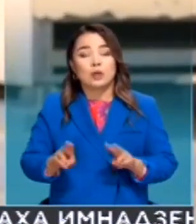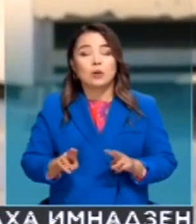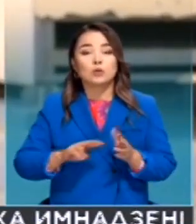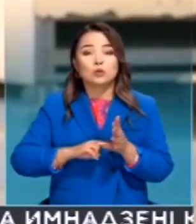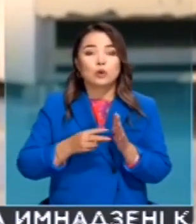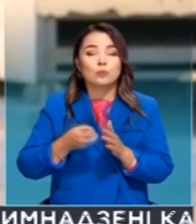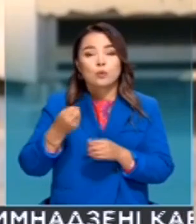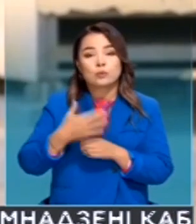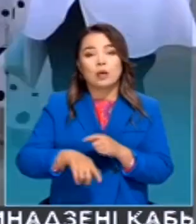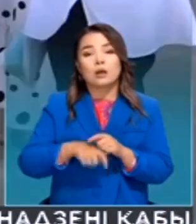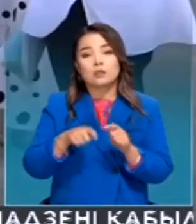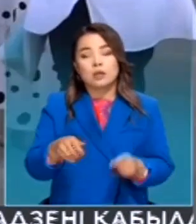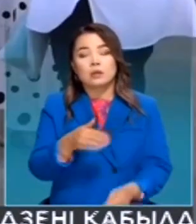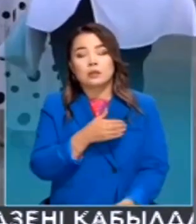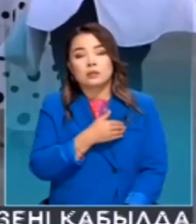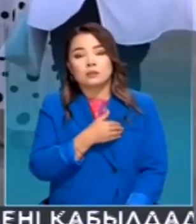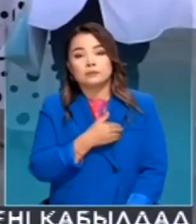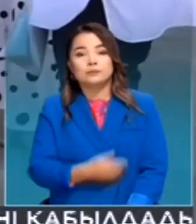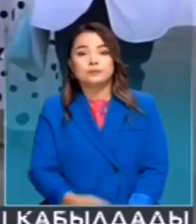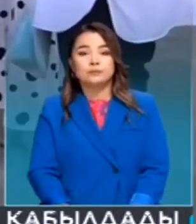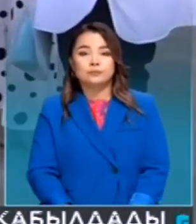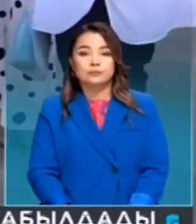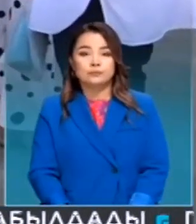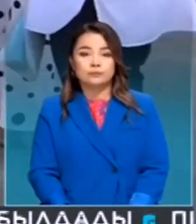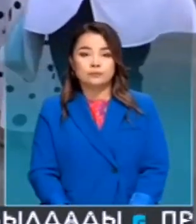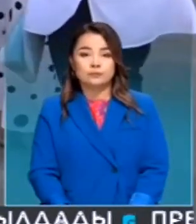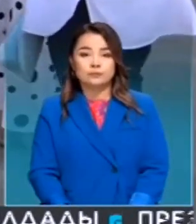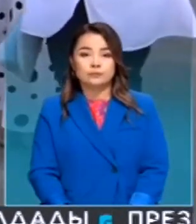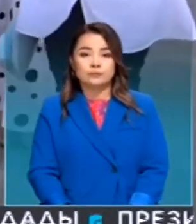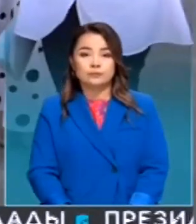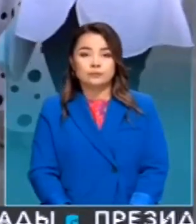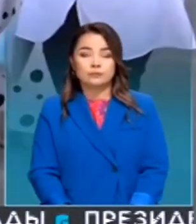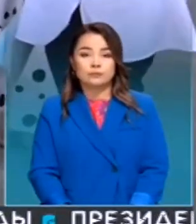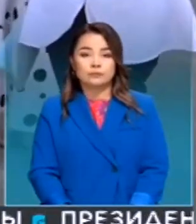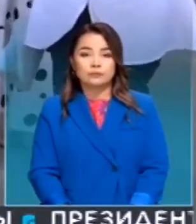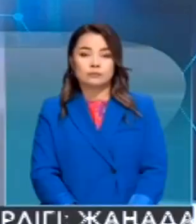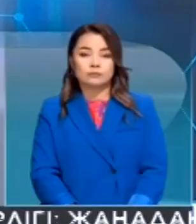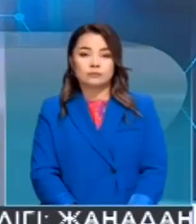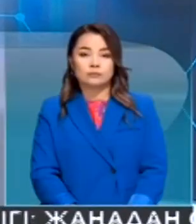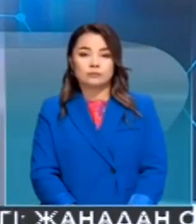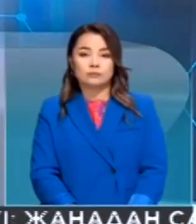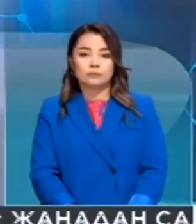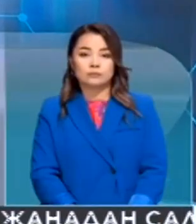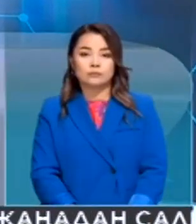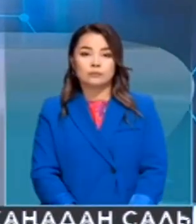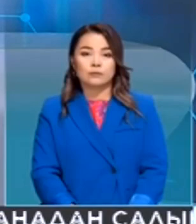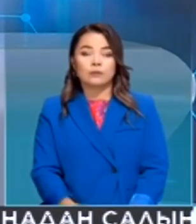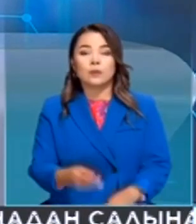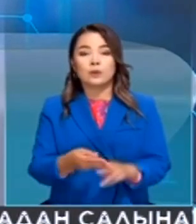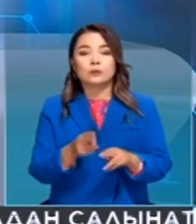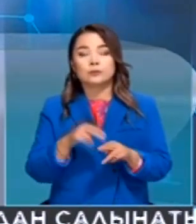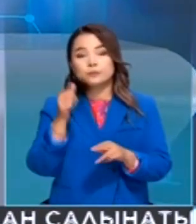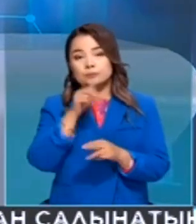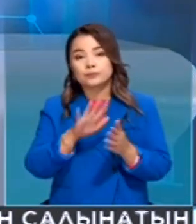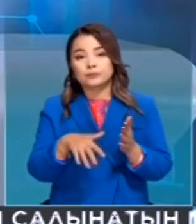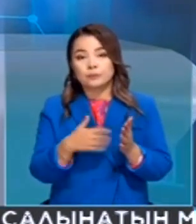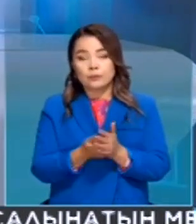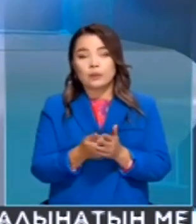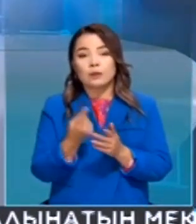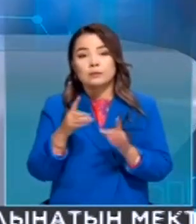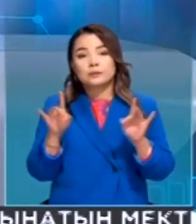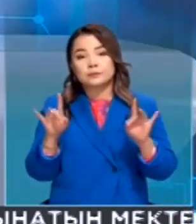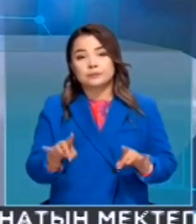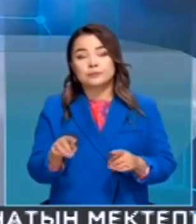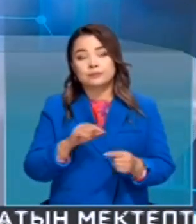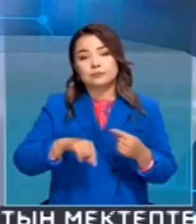жоспарда. Аягөз Оралбайқызы, Зүлбай Нұрбай, Қазақстан ұлттық арнасы, Маңғыстау облысы. Өзгеде ақпарат, былтырдан бері бір ғана